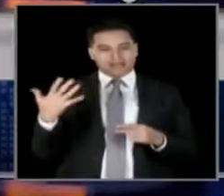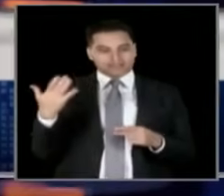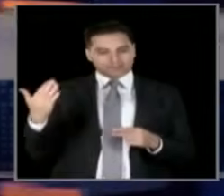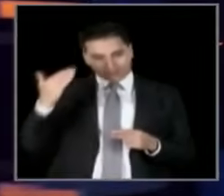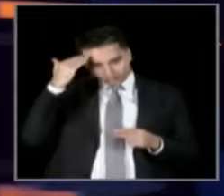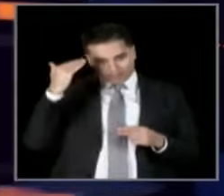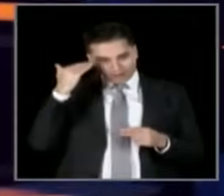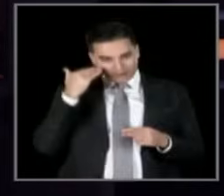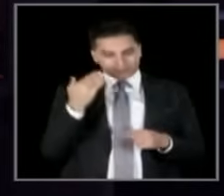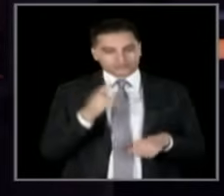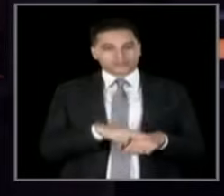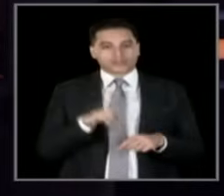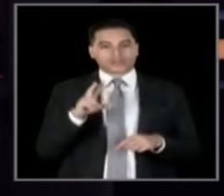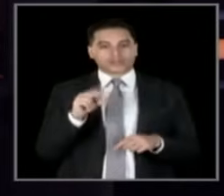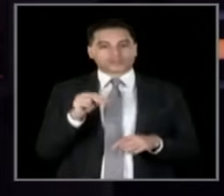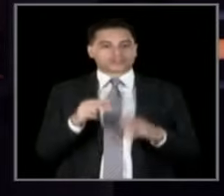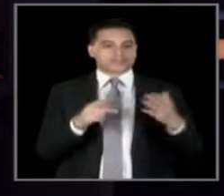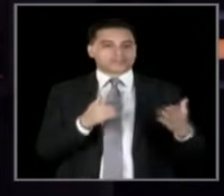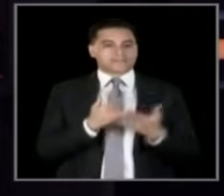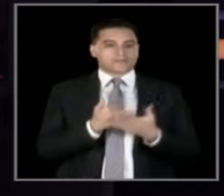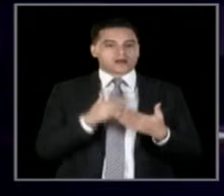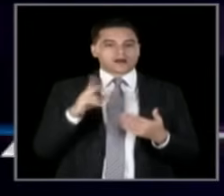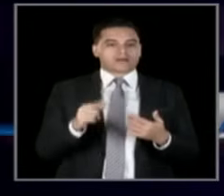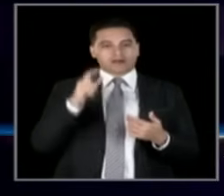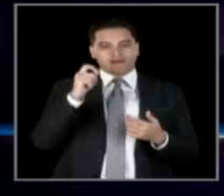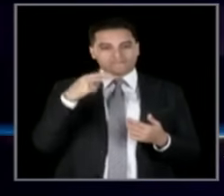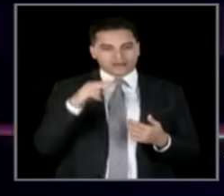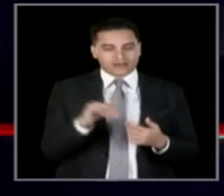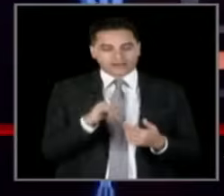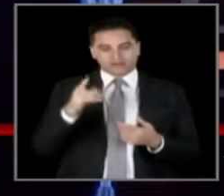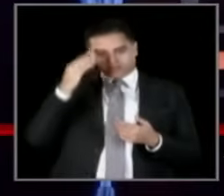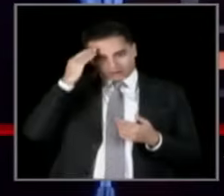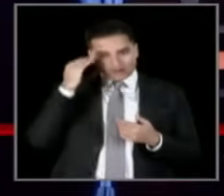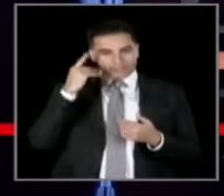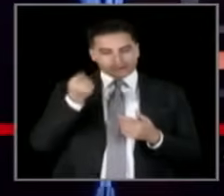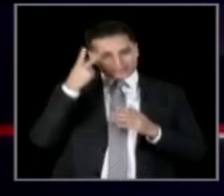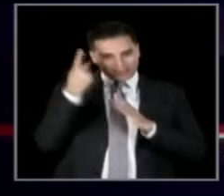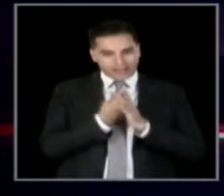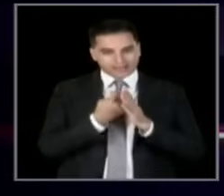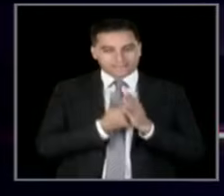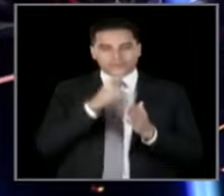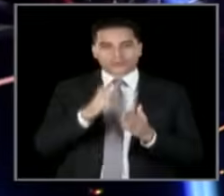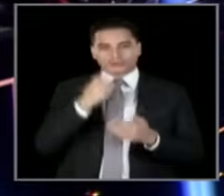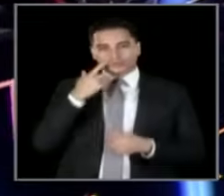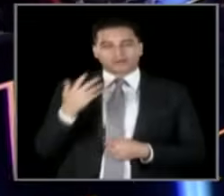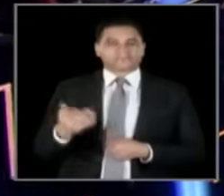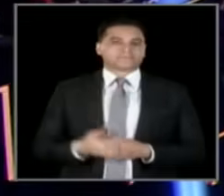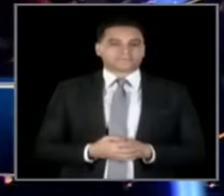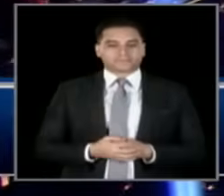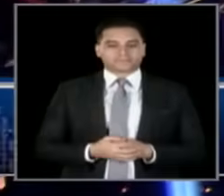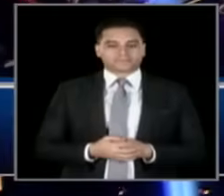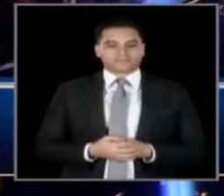5 راهبات الأرمن 20 الرفعي. راهبات الأرمن أدب والسؤال هو